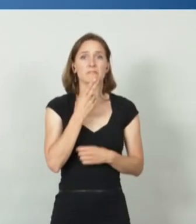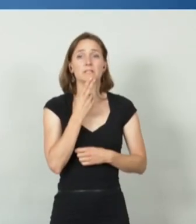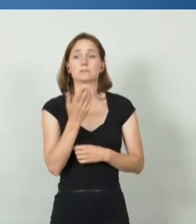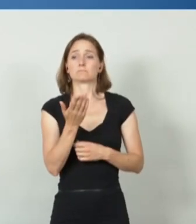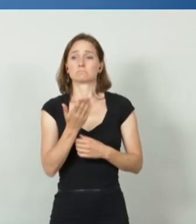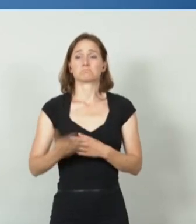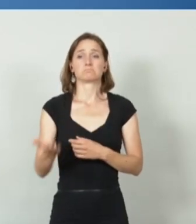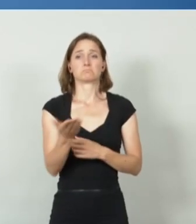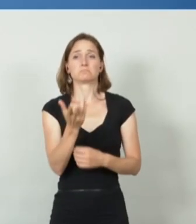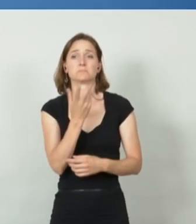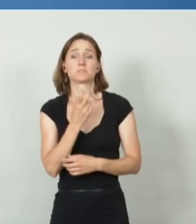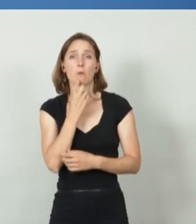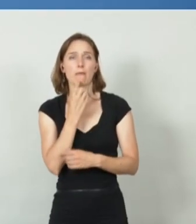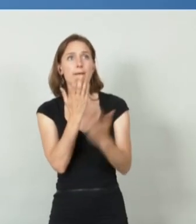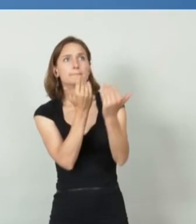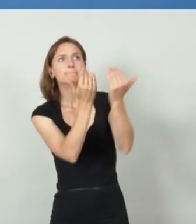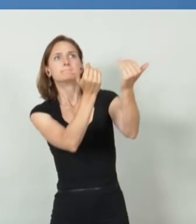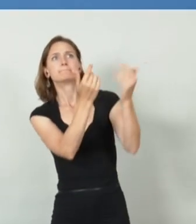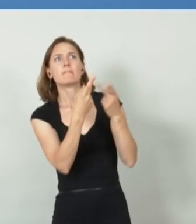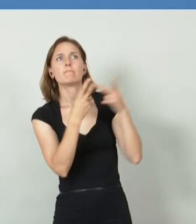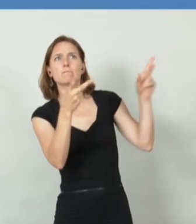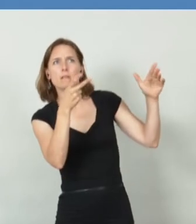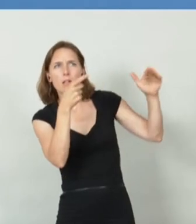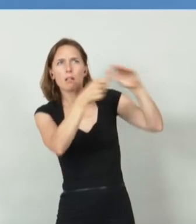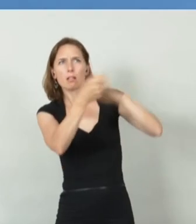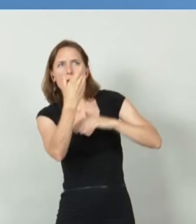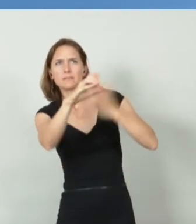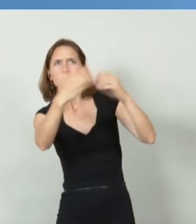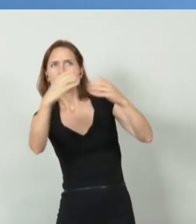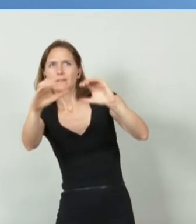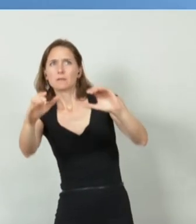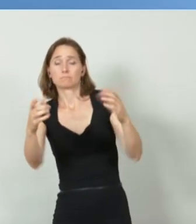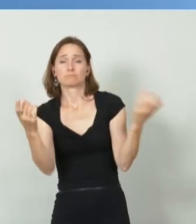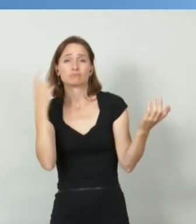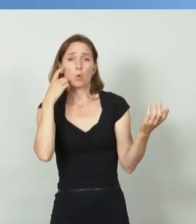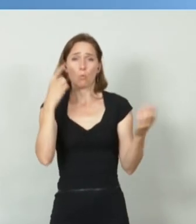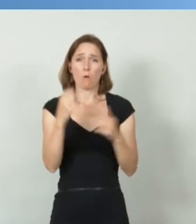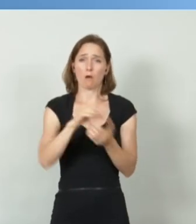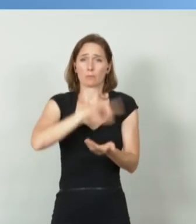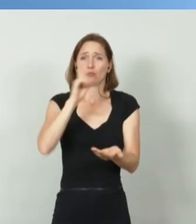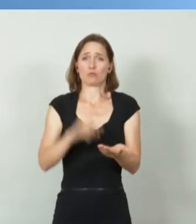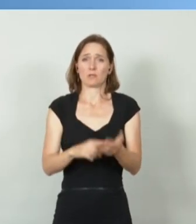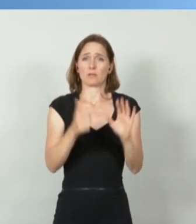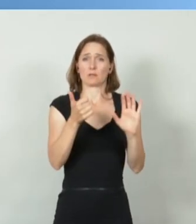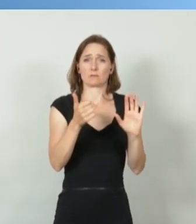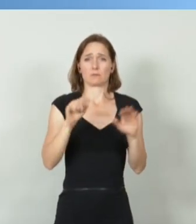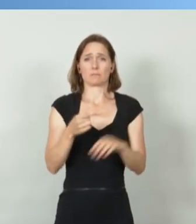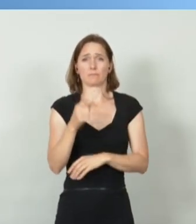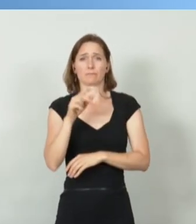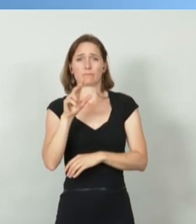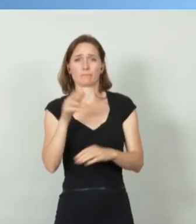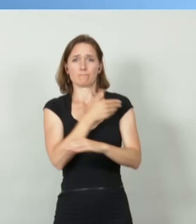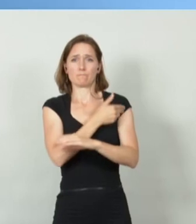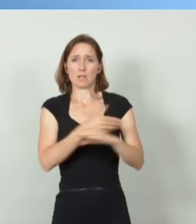en effet comme on croire en un budget d'investissement de 86 millions d'euros en 2023 alors que sur les quatre dernières années ce poste n'a jamais